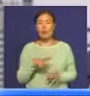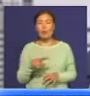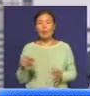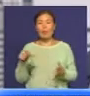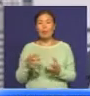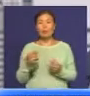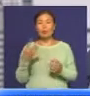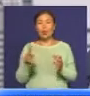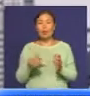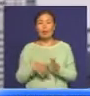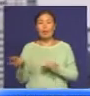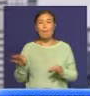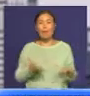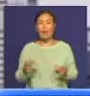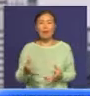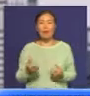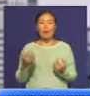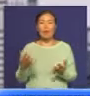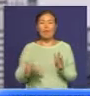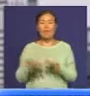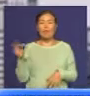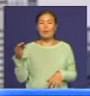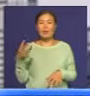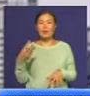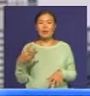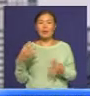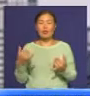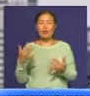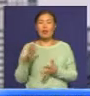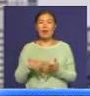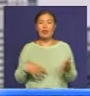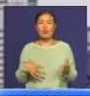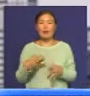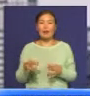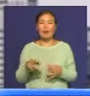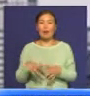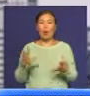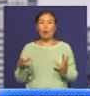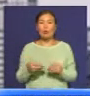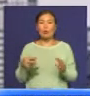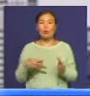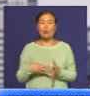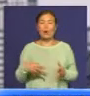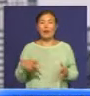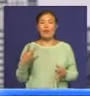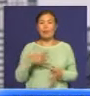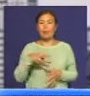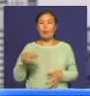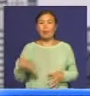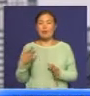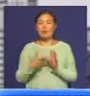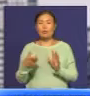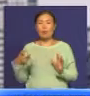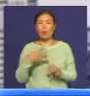участие 47 проектов. Они выиграли этот проект. Сегодня уже дальше мы этот... Общая сумма составляет 2 миллиарда